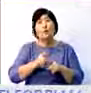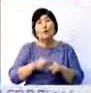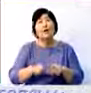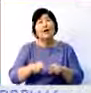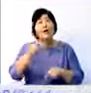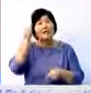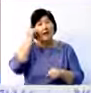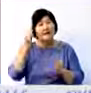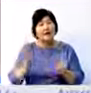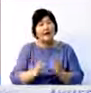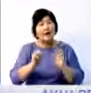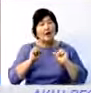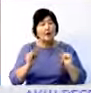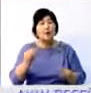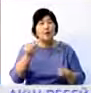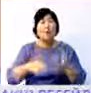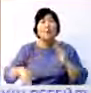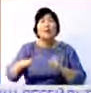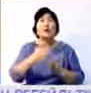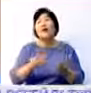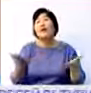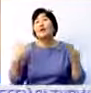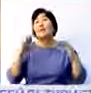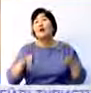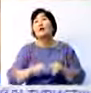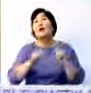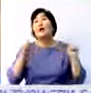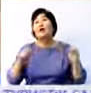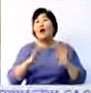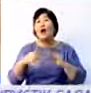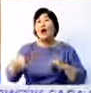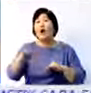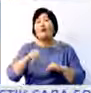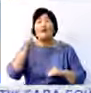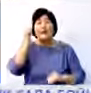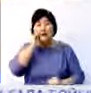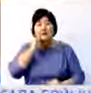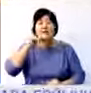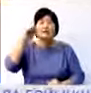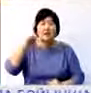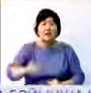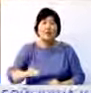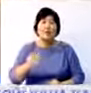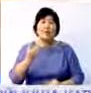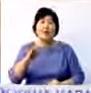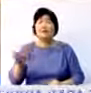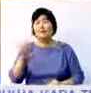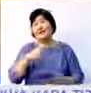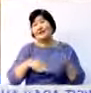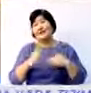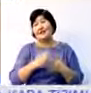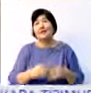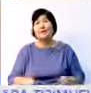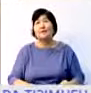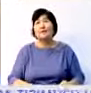тағзым алаңы, спорт және ойын алаңдары бар. Демалыс орталығының ашылғанына ауылдың еңкеген қартынан ес білетін баласына дейін дән риза.